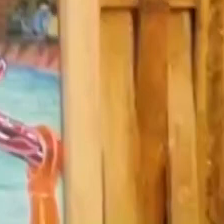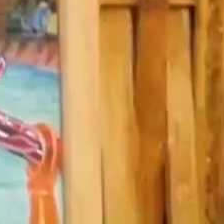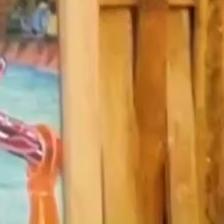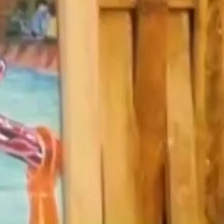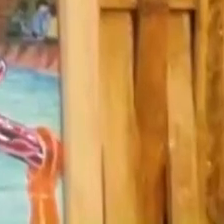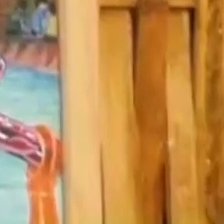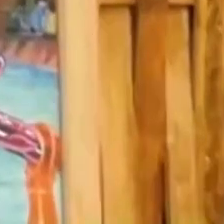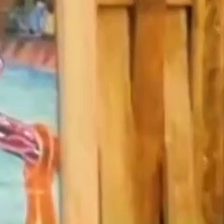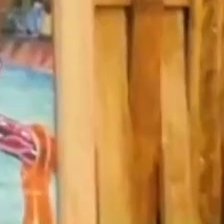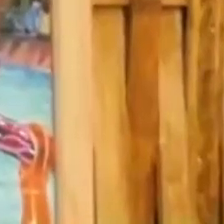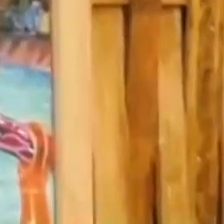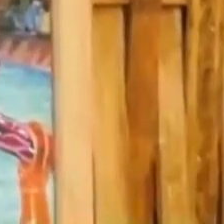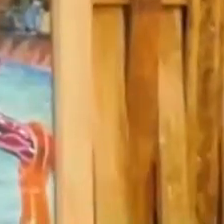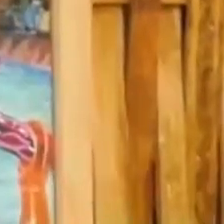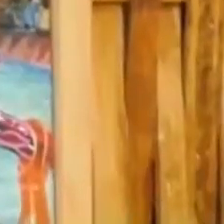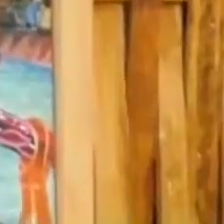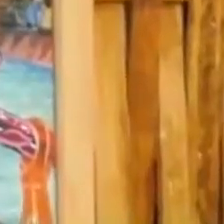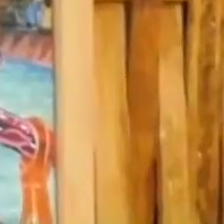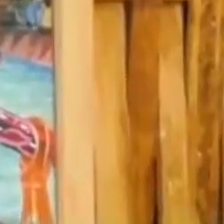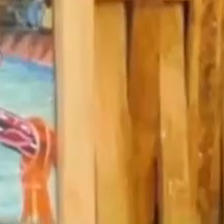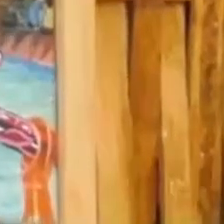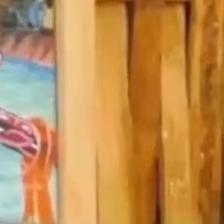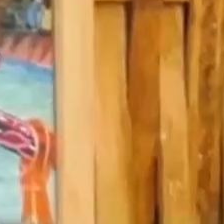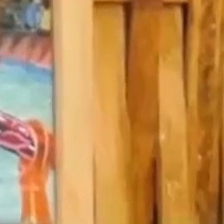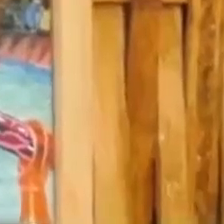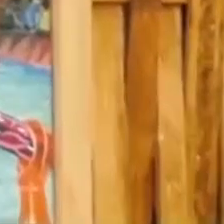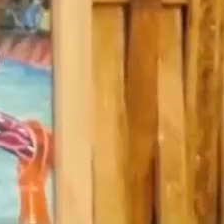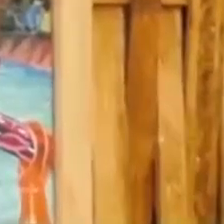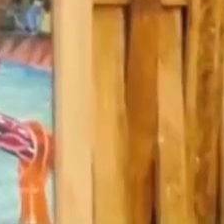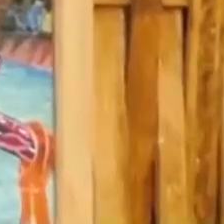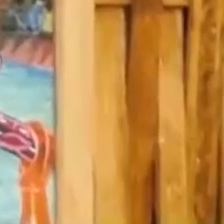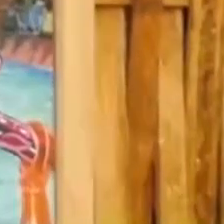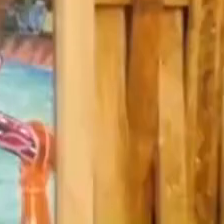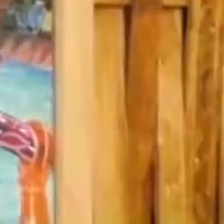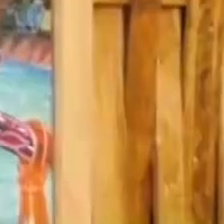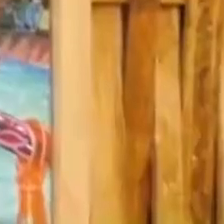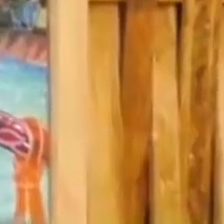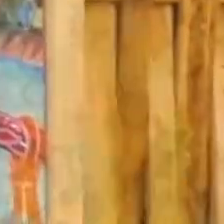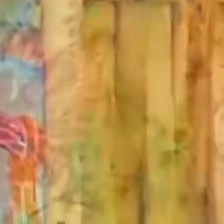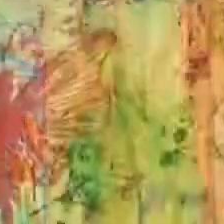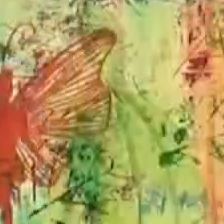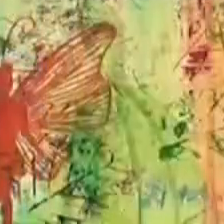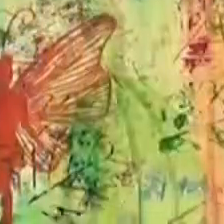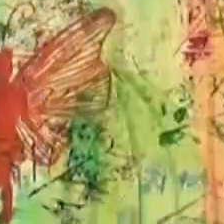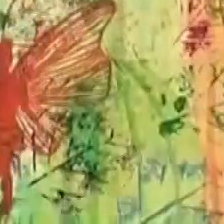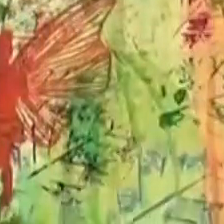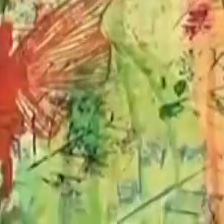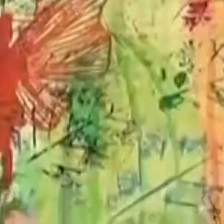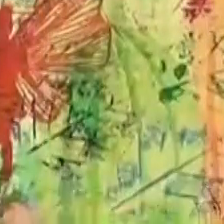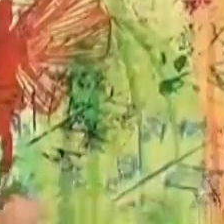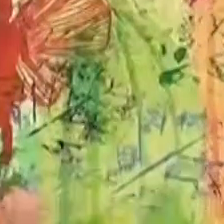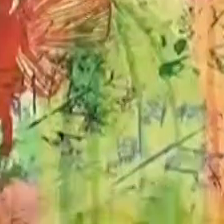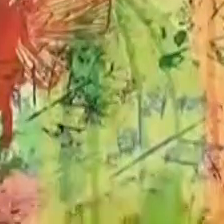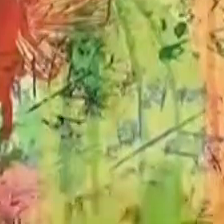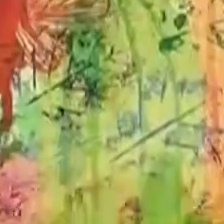ครับแข่งเรือลือเรืองเมืองงาช้างดำจิตประกำวัด